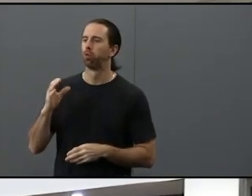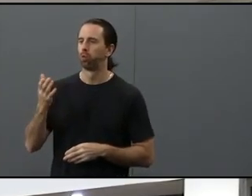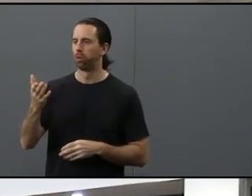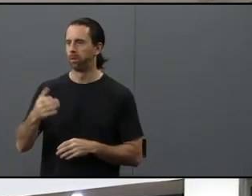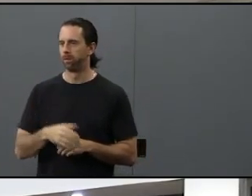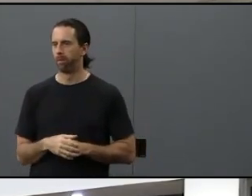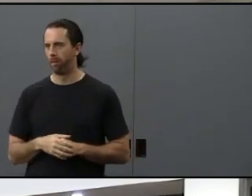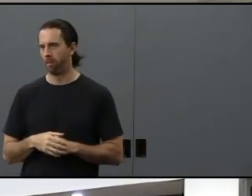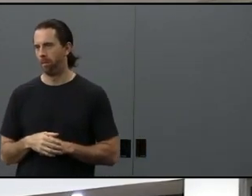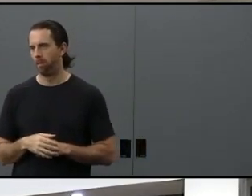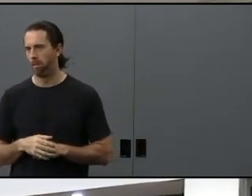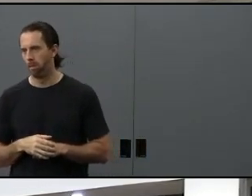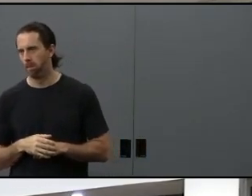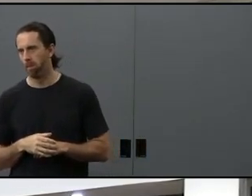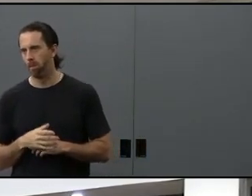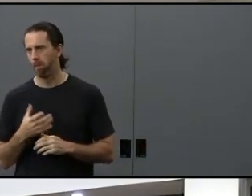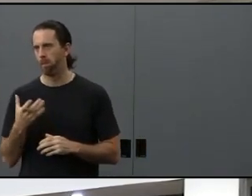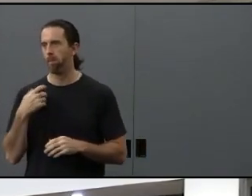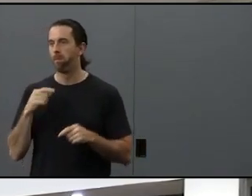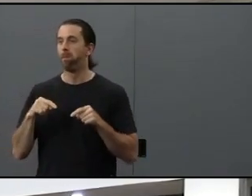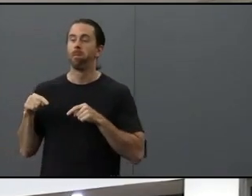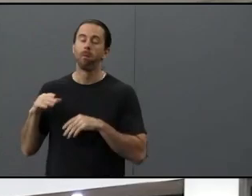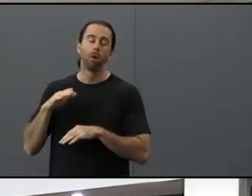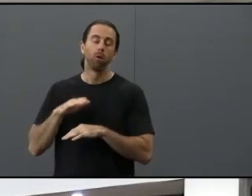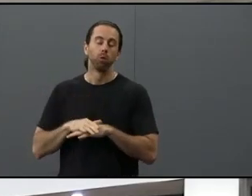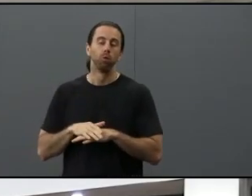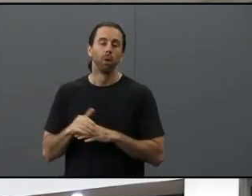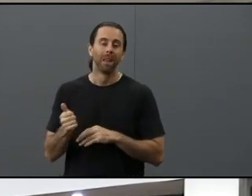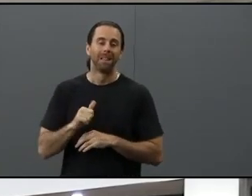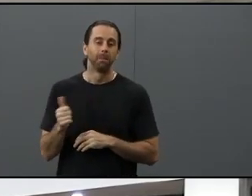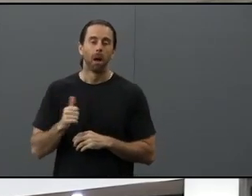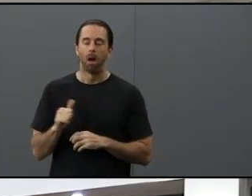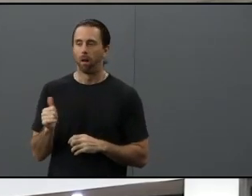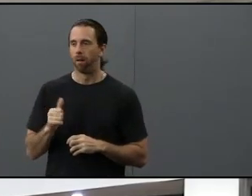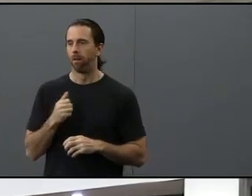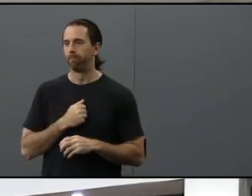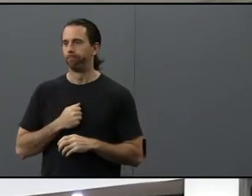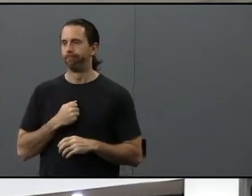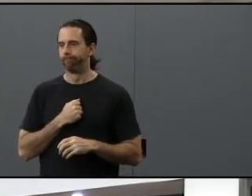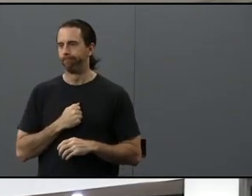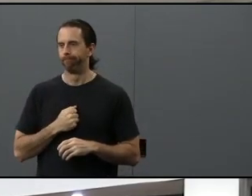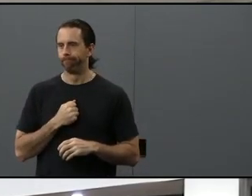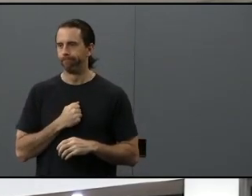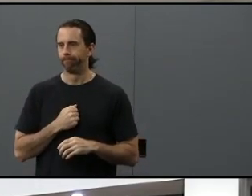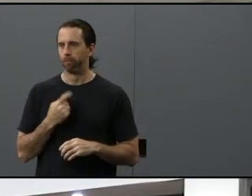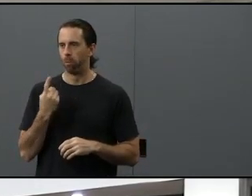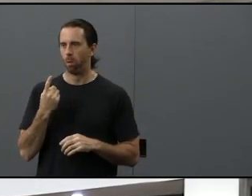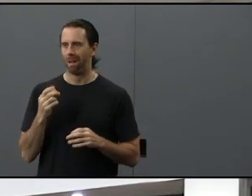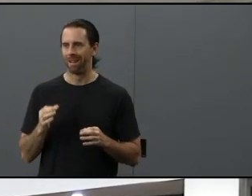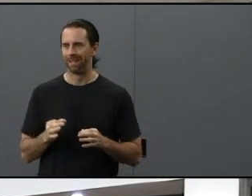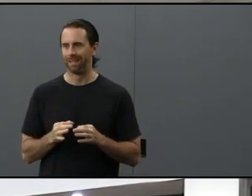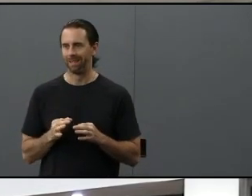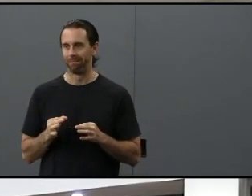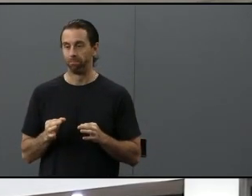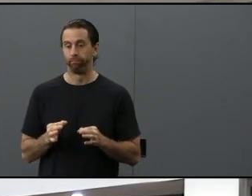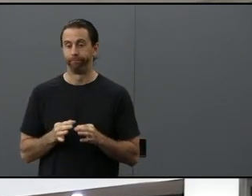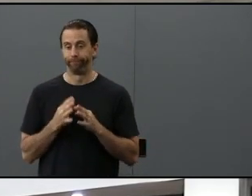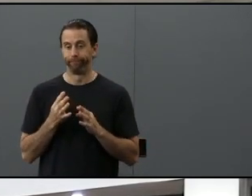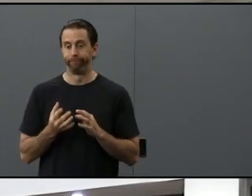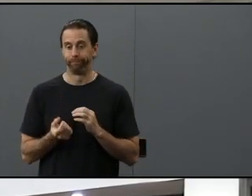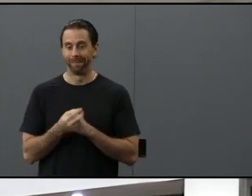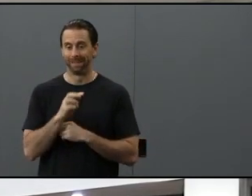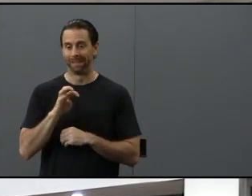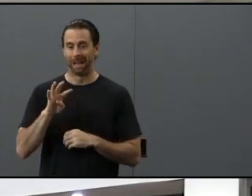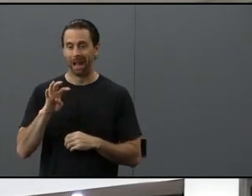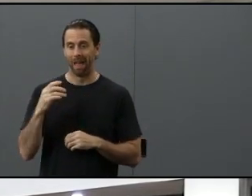Monsieur en fait je reviens sur le transport oui malheureusement un accident j'allais dire un incident sur la 640